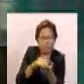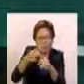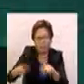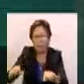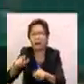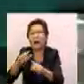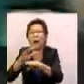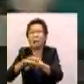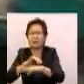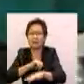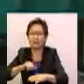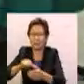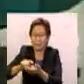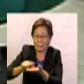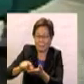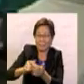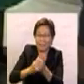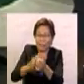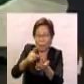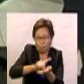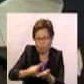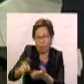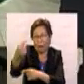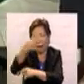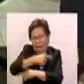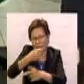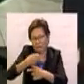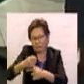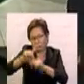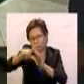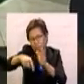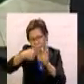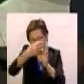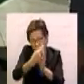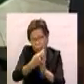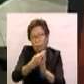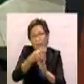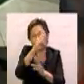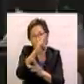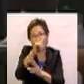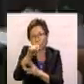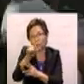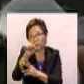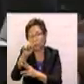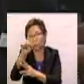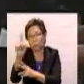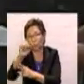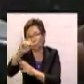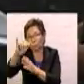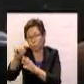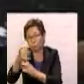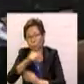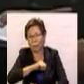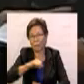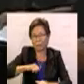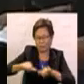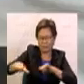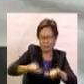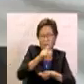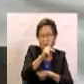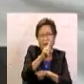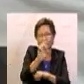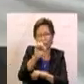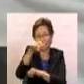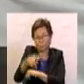atas ahli yang digaji mengikut minggu, hari atau jam. Daripada 7.11 juta ahli aktif